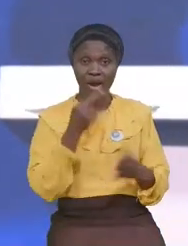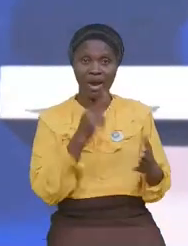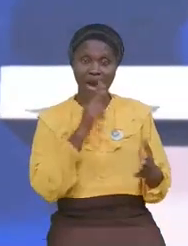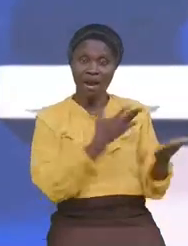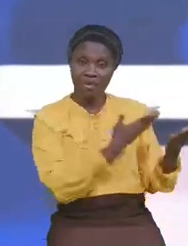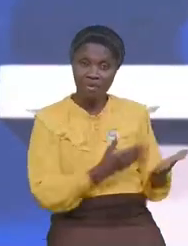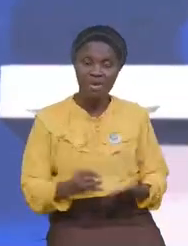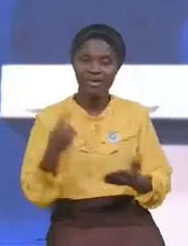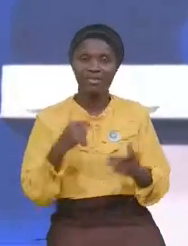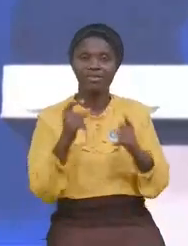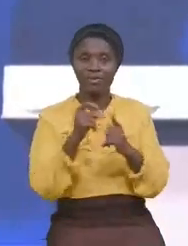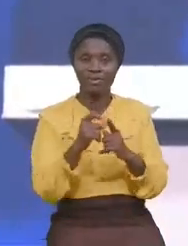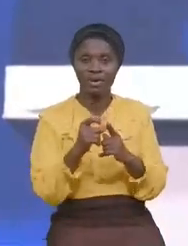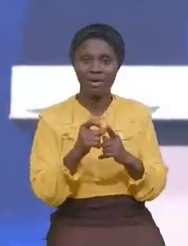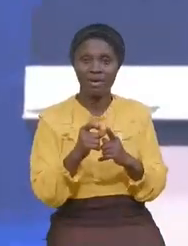parole.